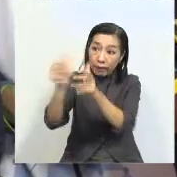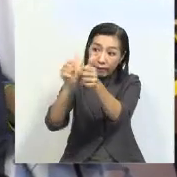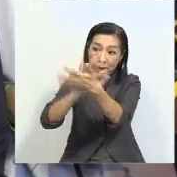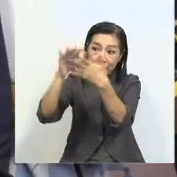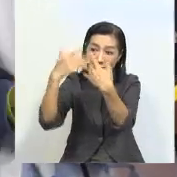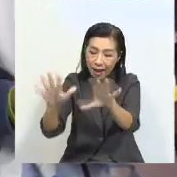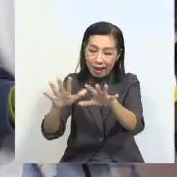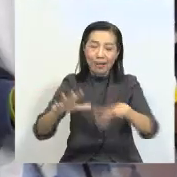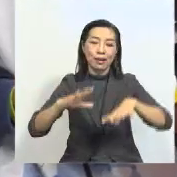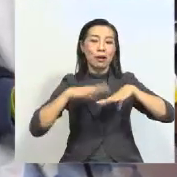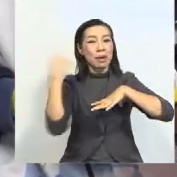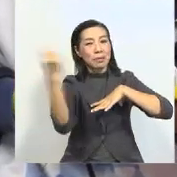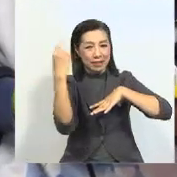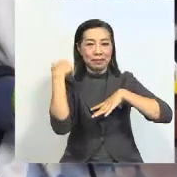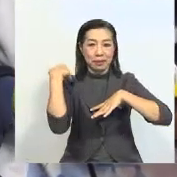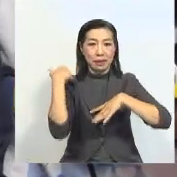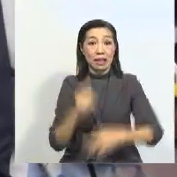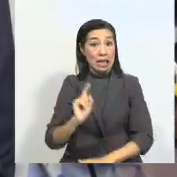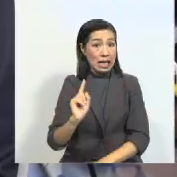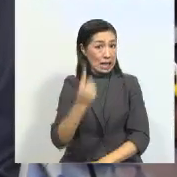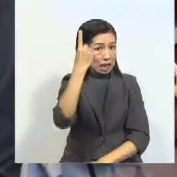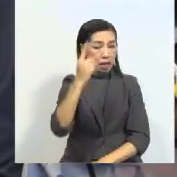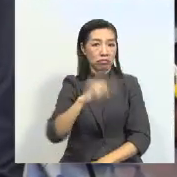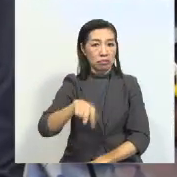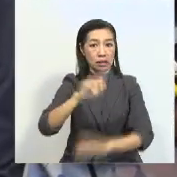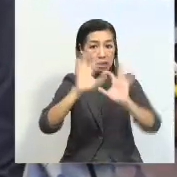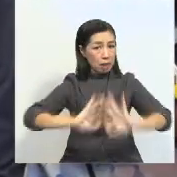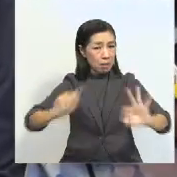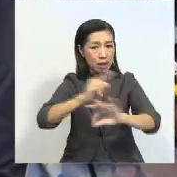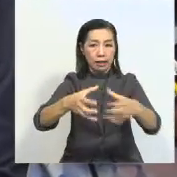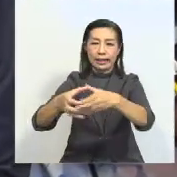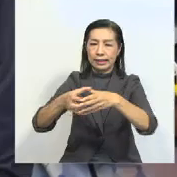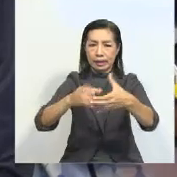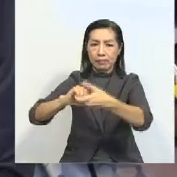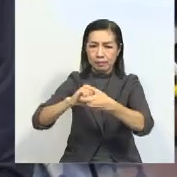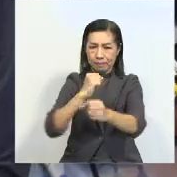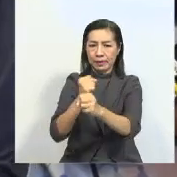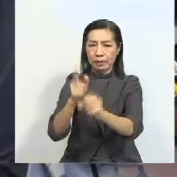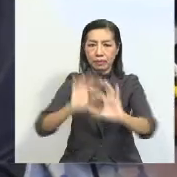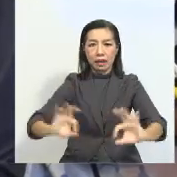เหมือนกันก็อย่างแรกเลยนะครับความเป็นทีมนี่สำคัญที่สุดเลยครับ